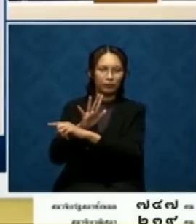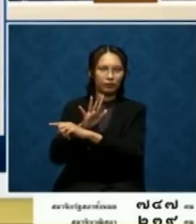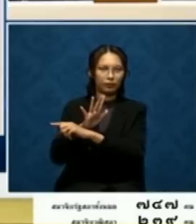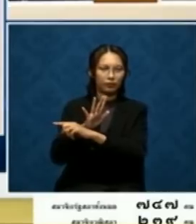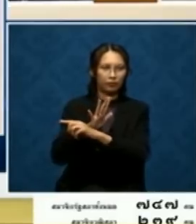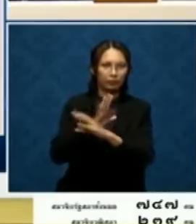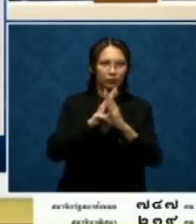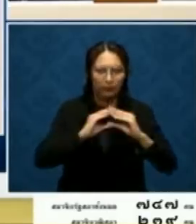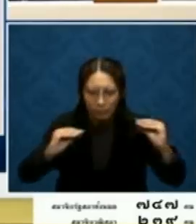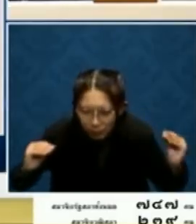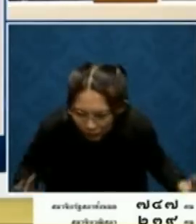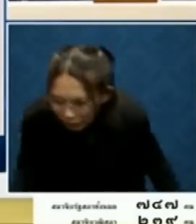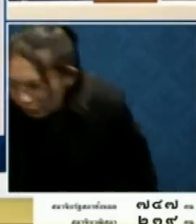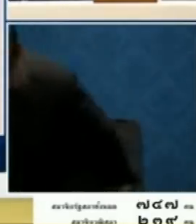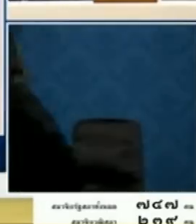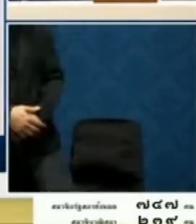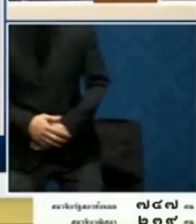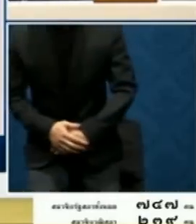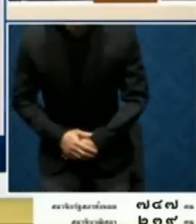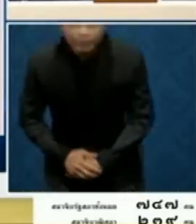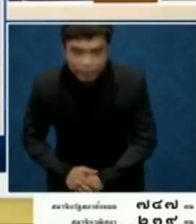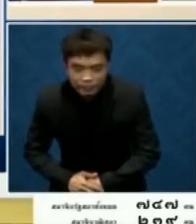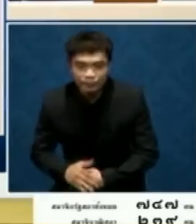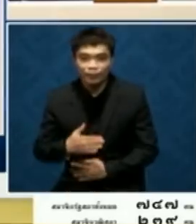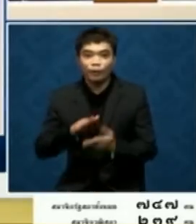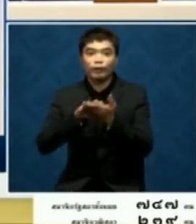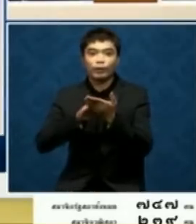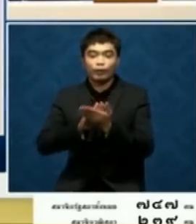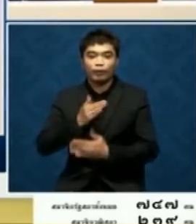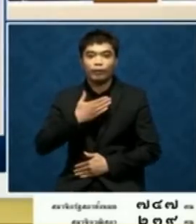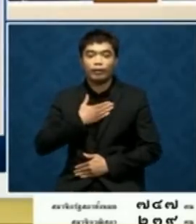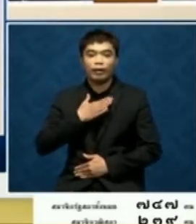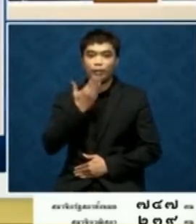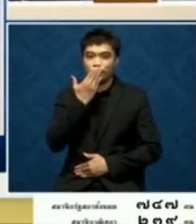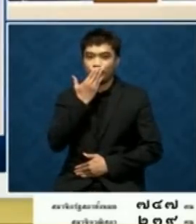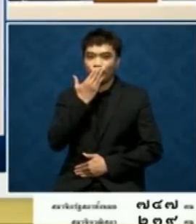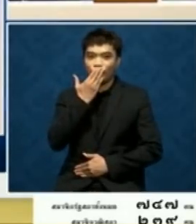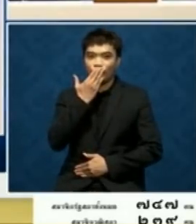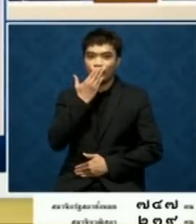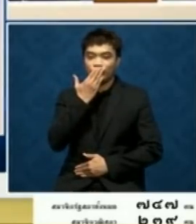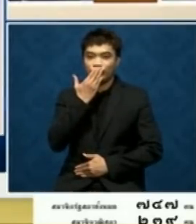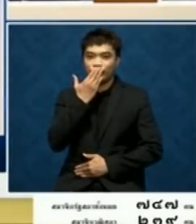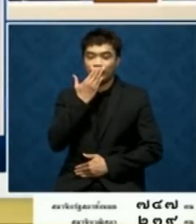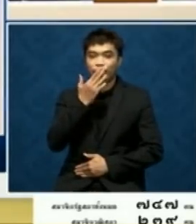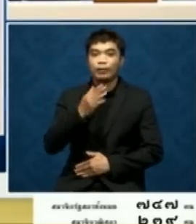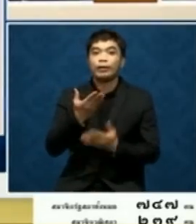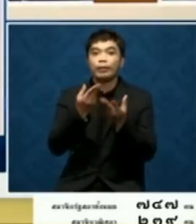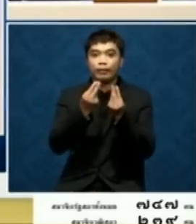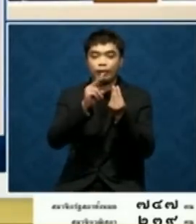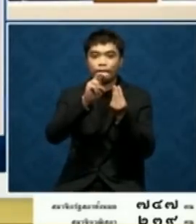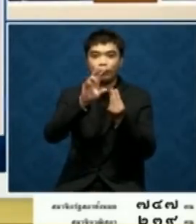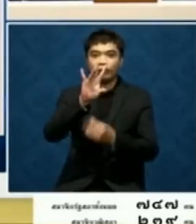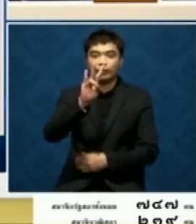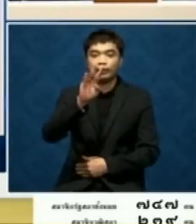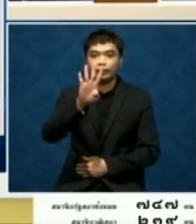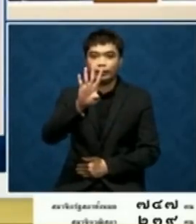ที่เรียกว่าก็แตะใกล้เข้าไปทุกทีนะคะสำหรับตำแหน่งนายกคนที่30ของประเทศไทยถ้าให้อาจารย์มีมุมมองที่เป็นภา